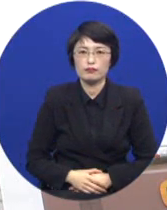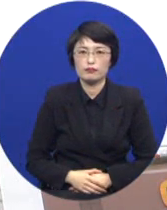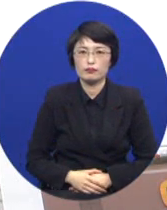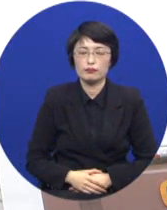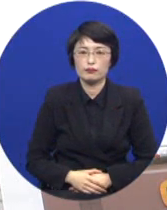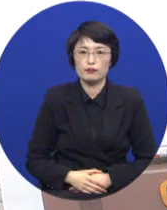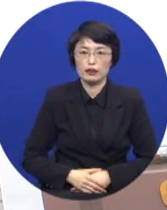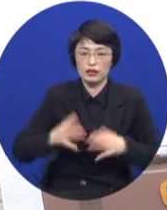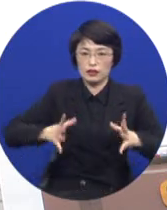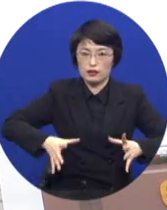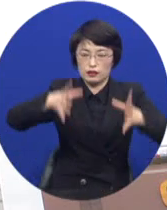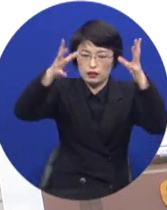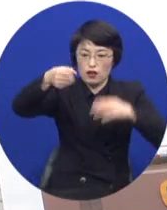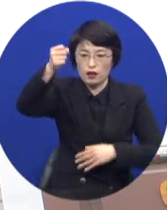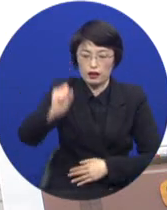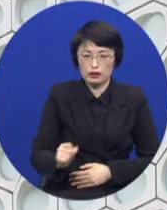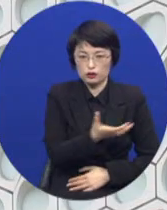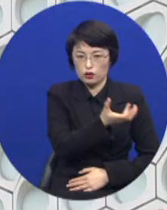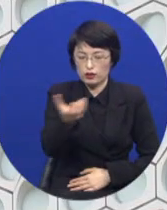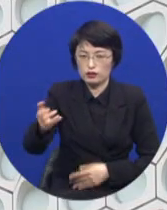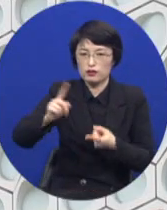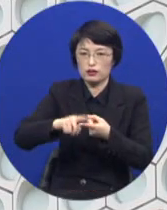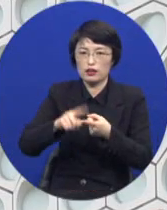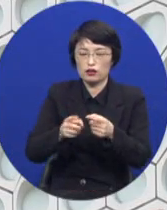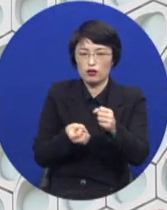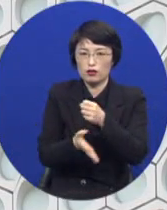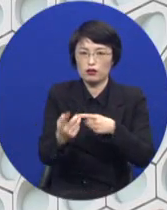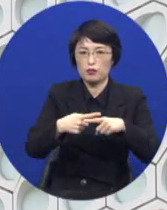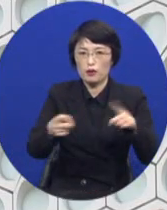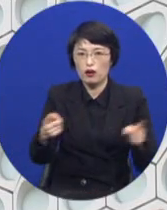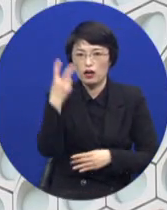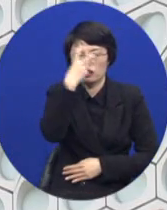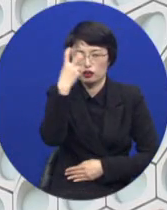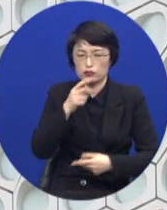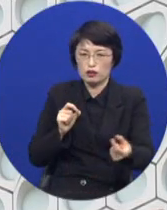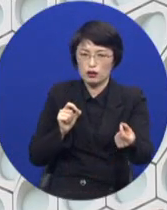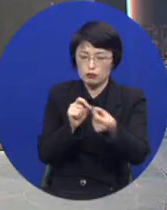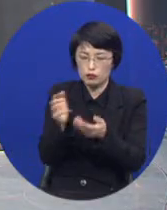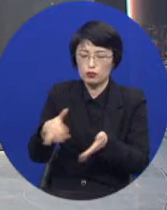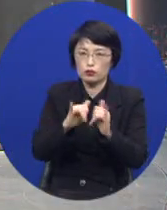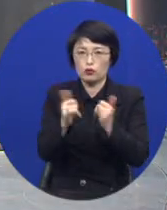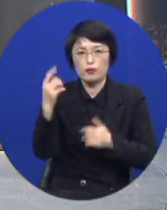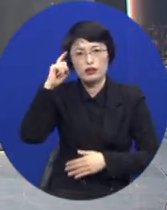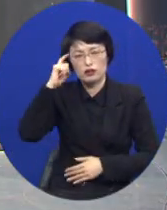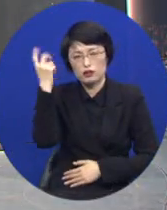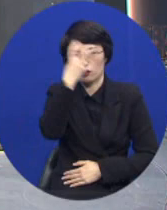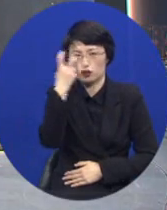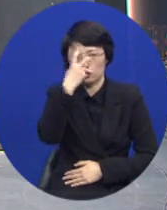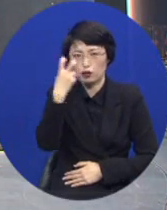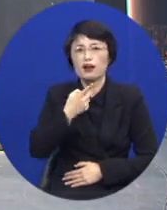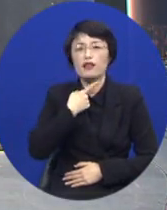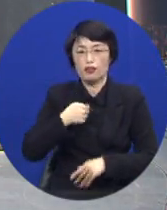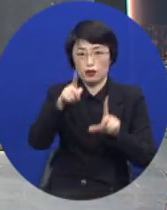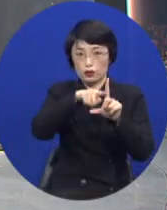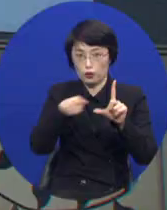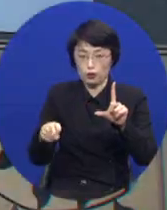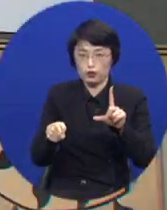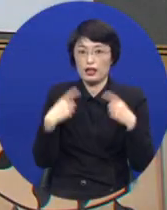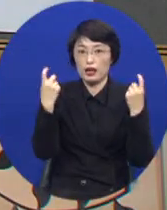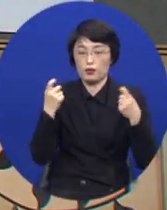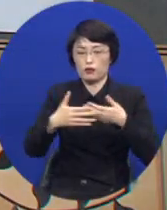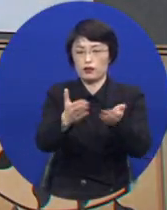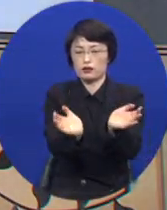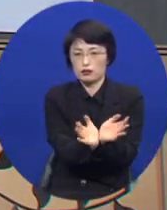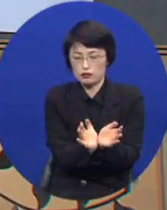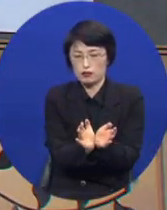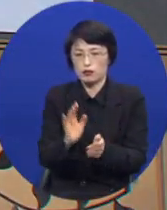드림 터 카지노 이전에 대한 영향평가 심의를 앞두고 도민 의견 수렴에 나섰던 노 떼 관광개발 의견수렴